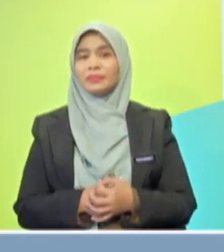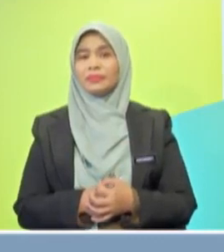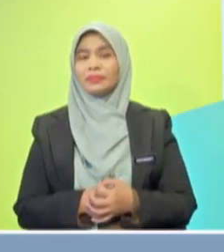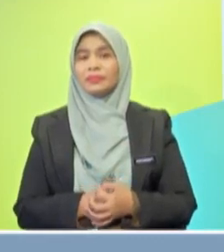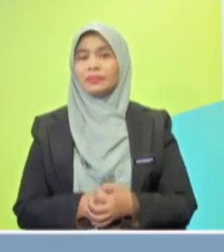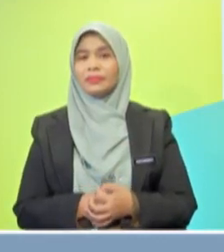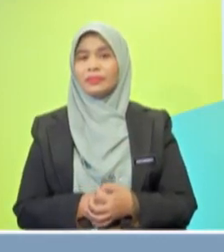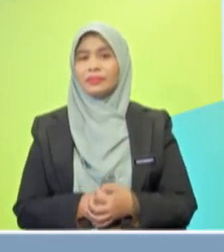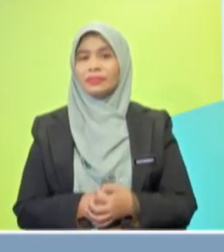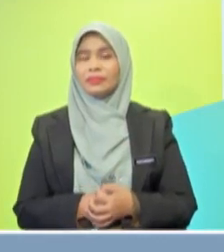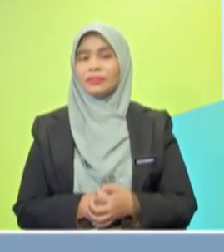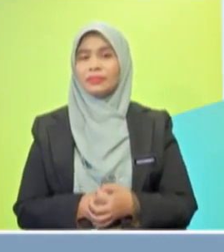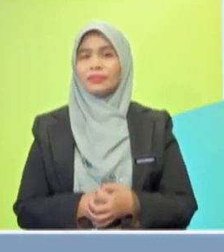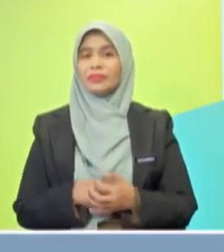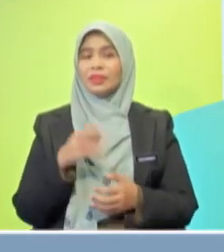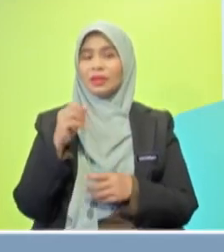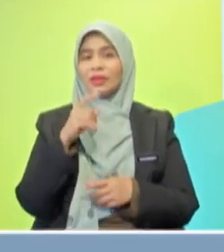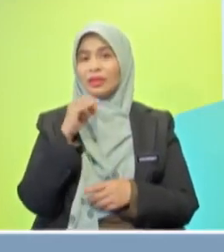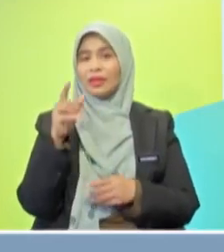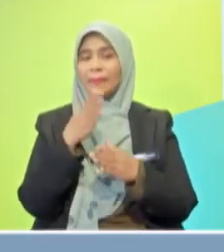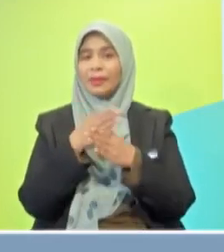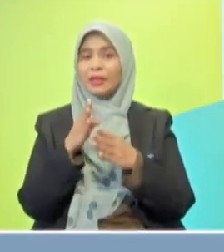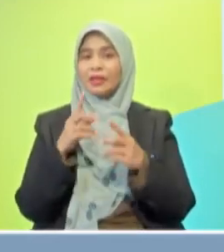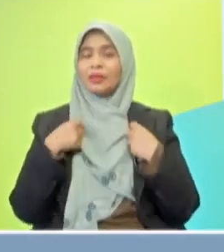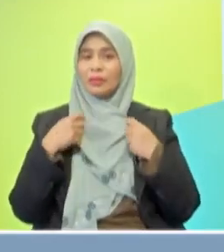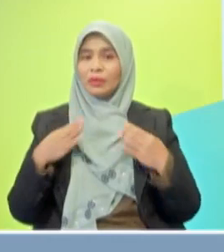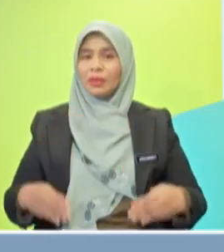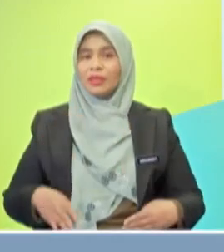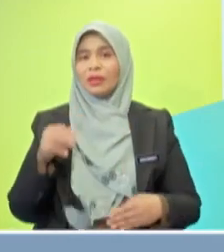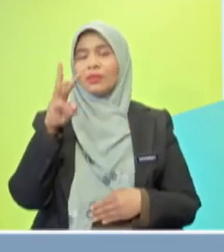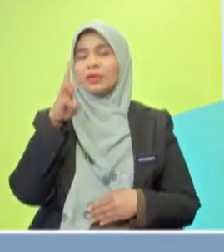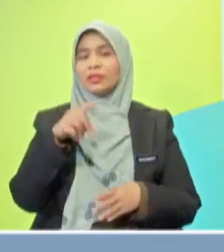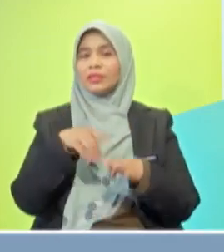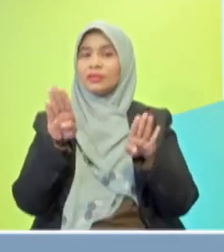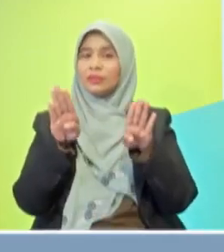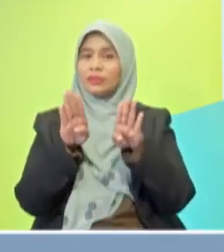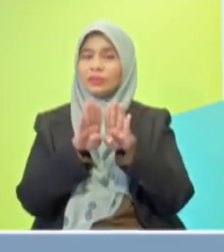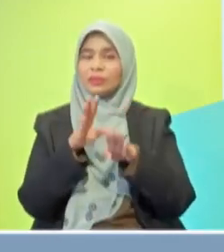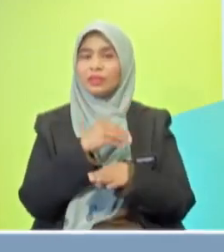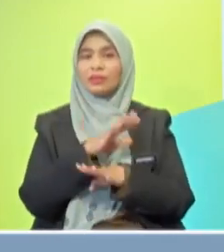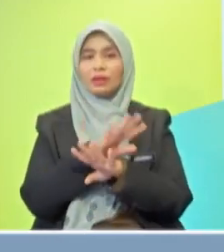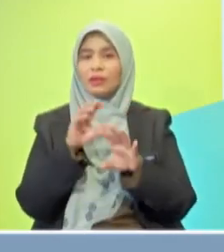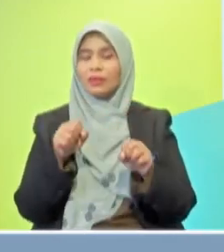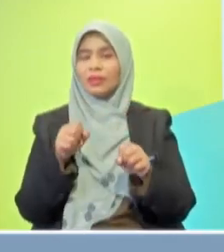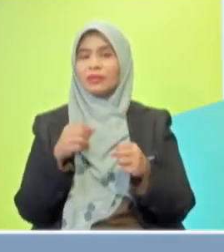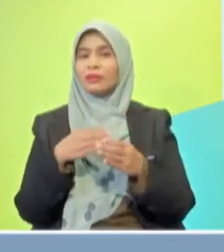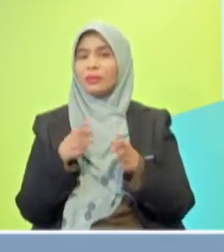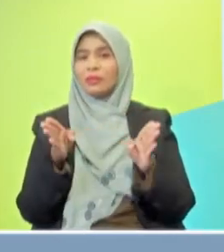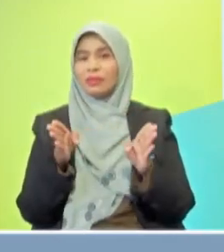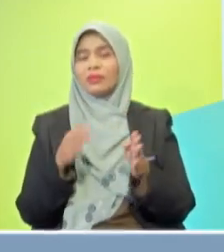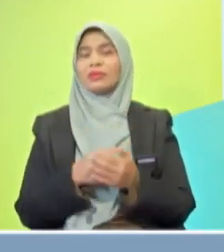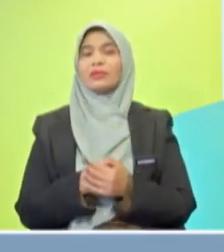Aurat ialah bahagian tubuh badan yang wajib ditutup dan tidak boleh didedahkan. Ya.